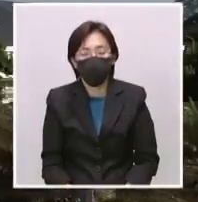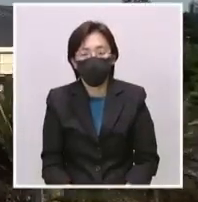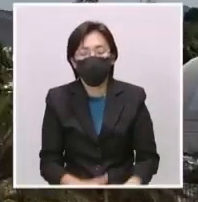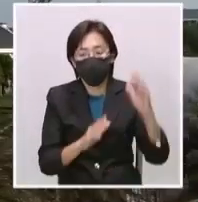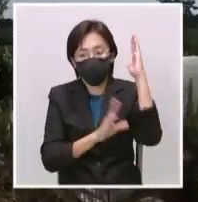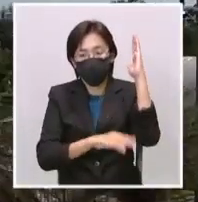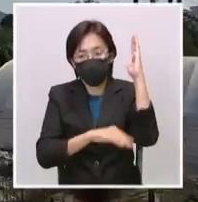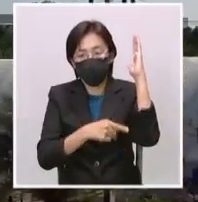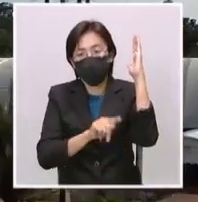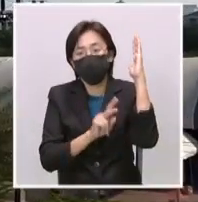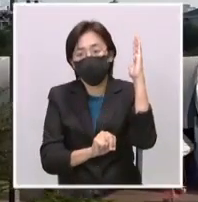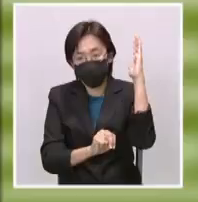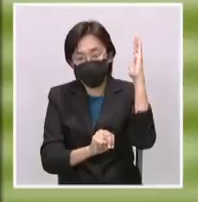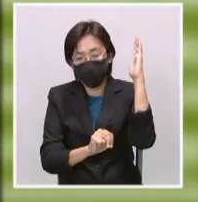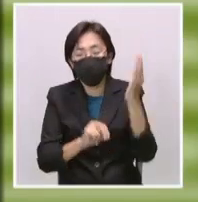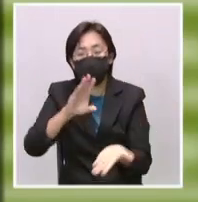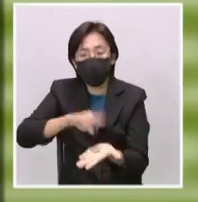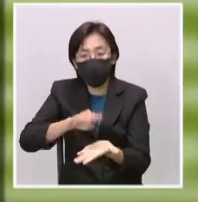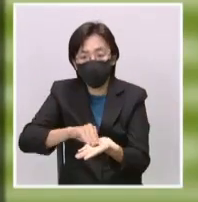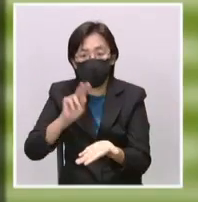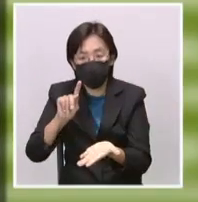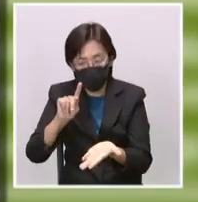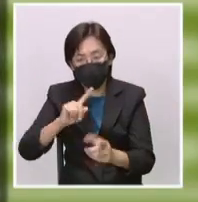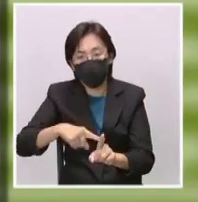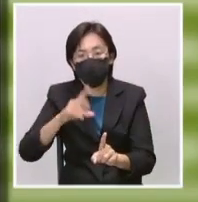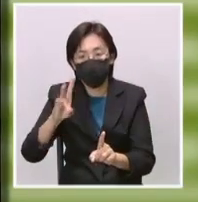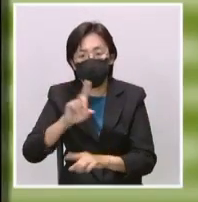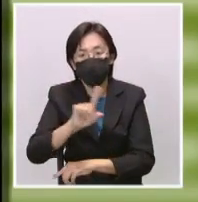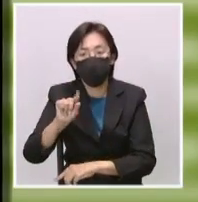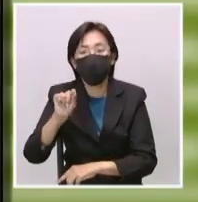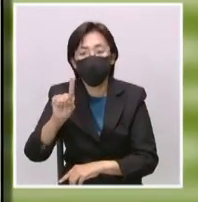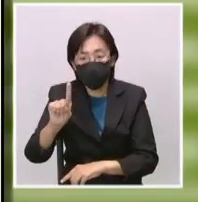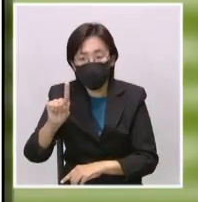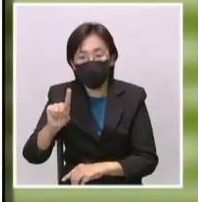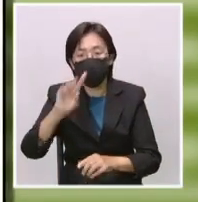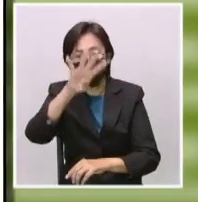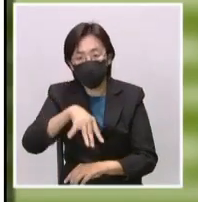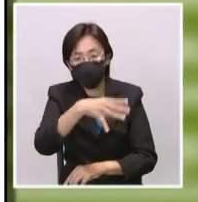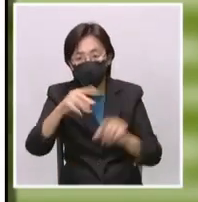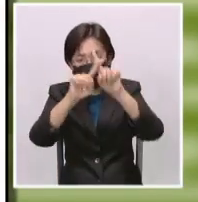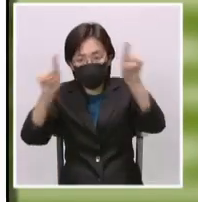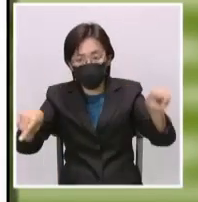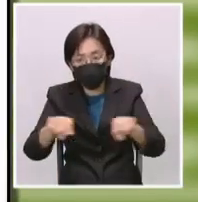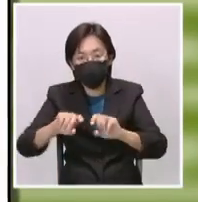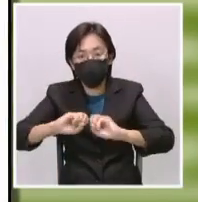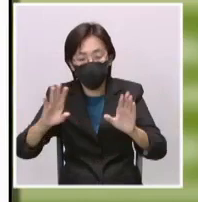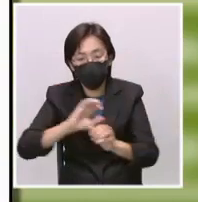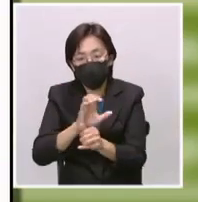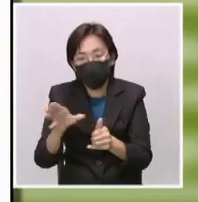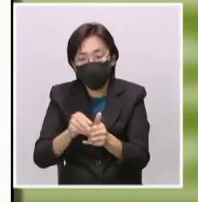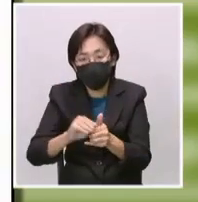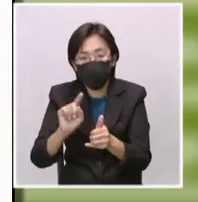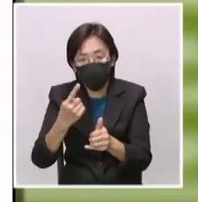ใต้ไปที่ปัตตานีกันหน่อยนะครับข้อมูลวันที่21กรกฎาคมให้เห็นชัดๆแบบนี้เลยนะครับผู้ติดเชื้อรายใหม่เพิ่ม